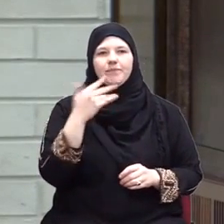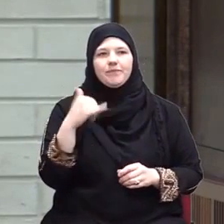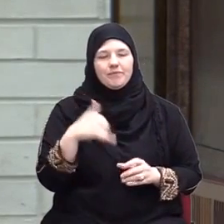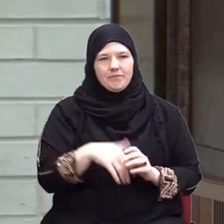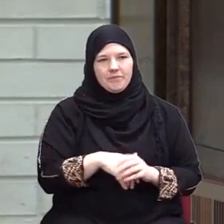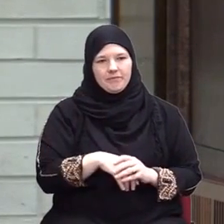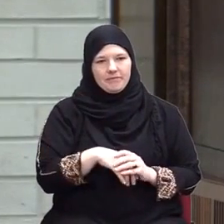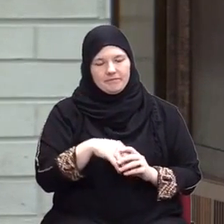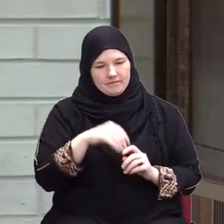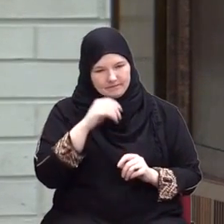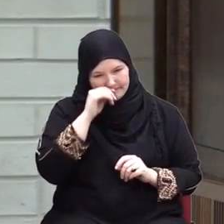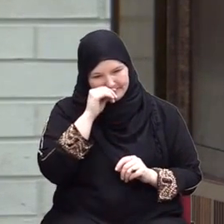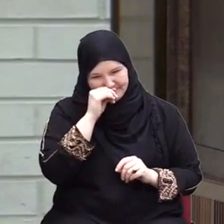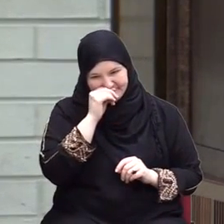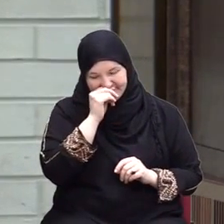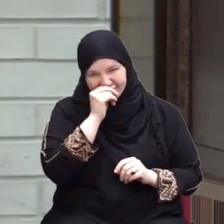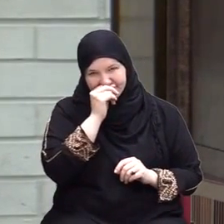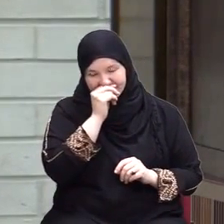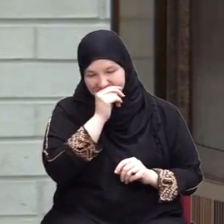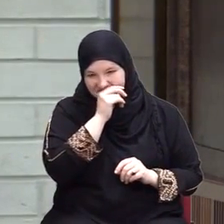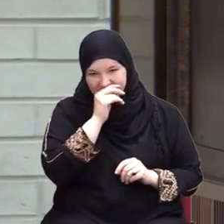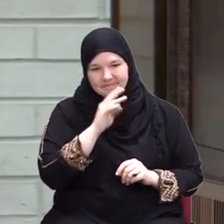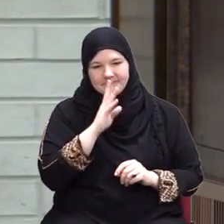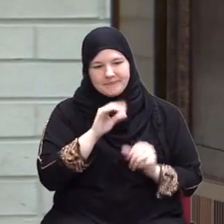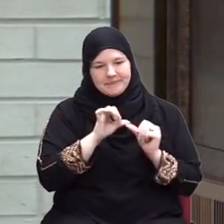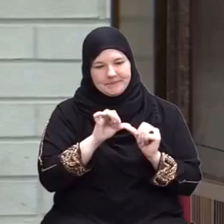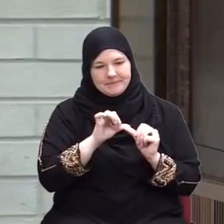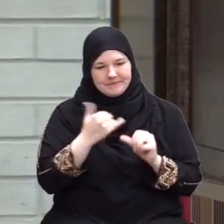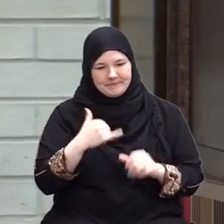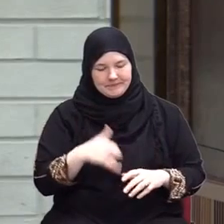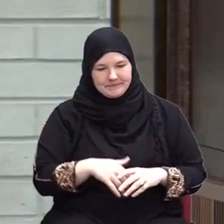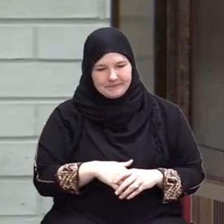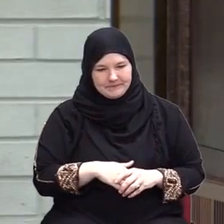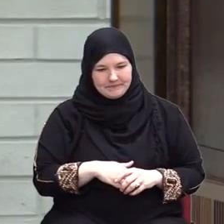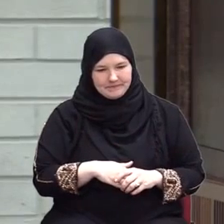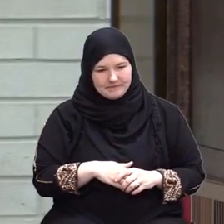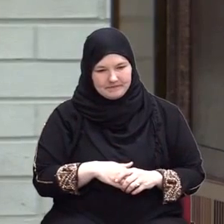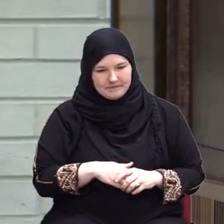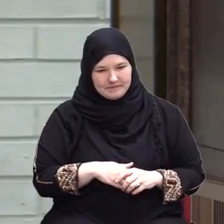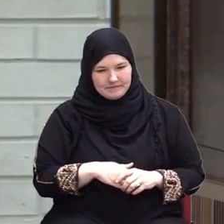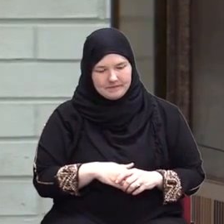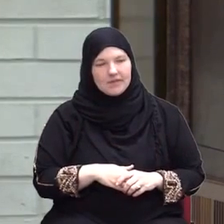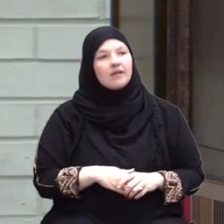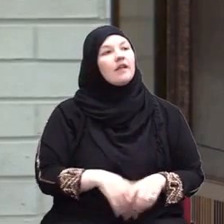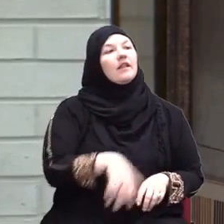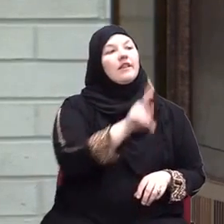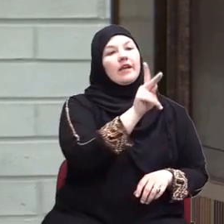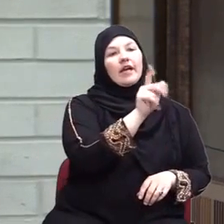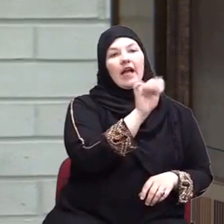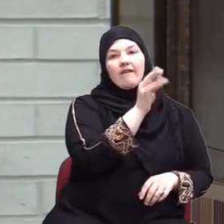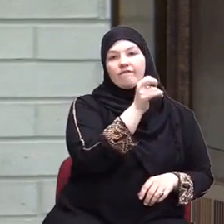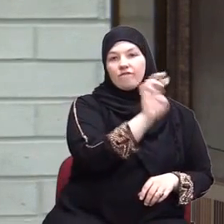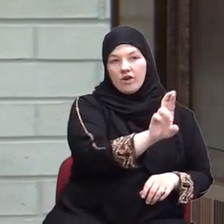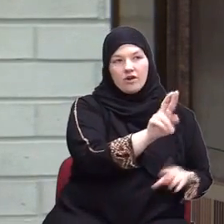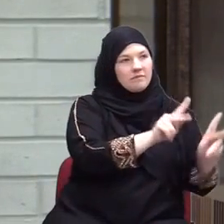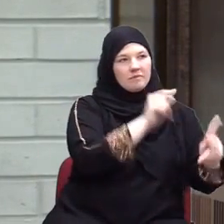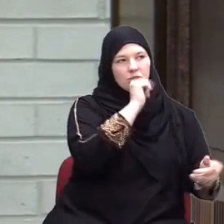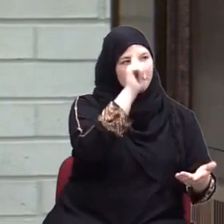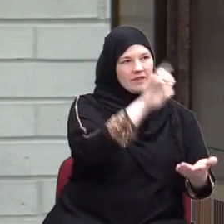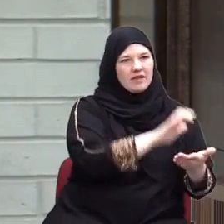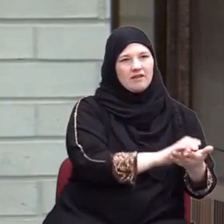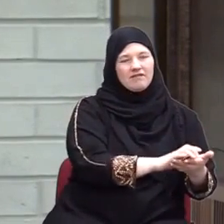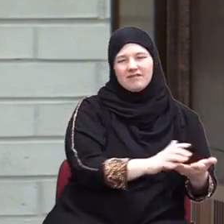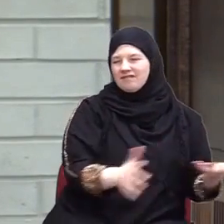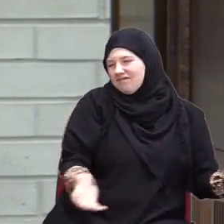اللَّهُ بِهَذَا مَثَلًا يُضِلُّ بِهِ كَثِيرًا. The kafirin responding and saying, what is